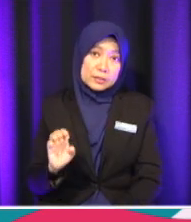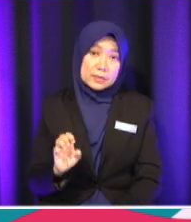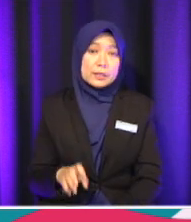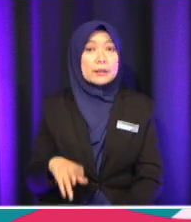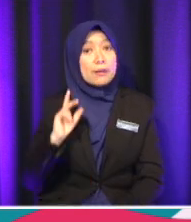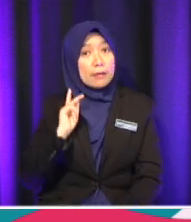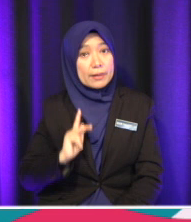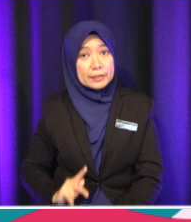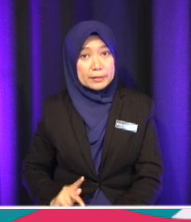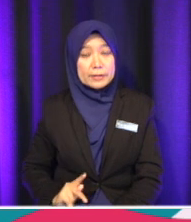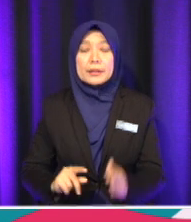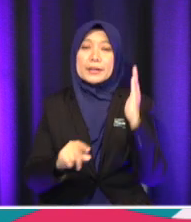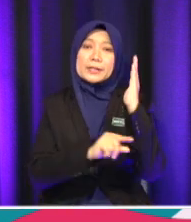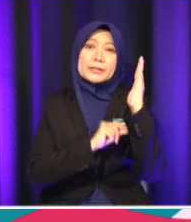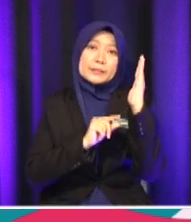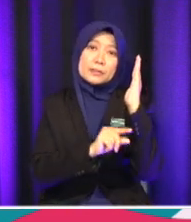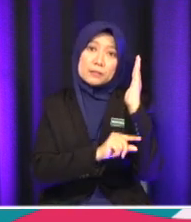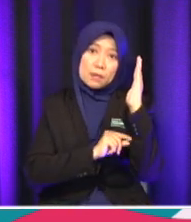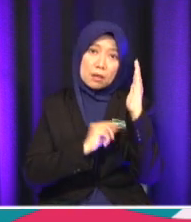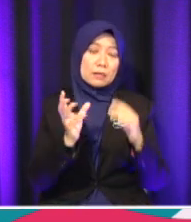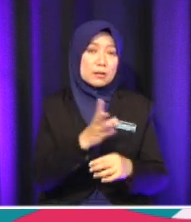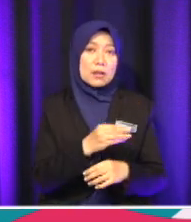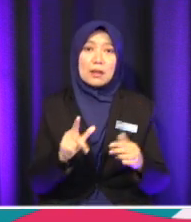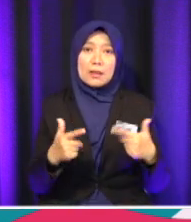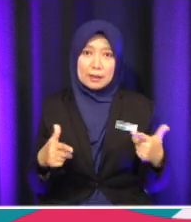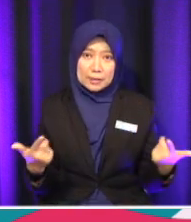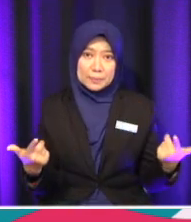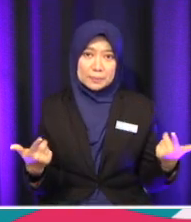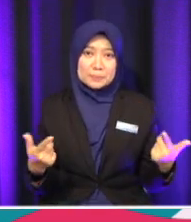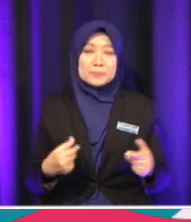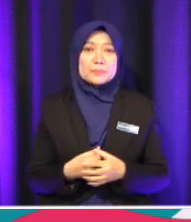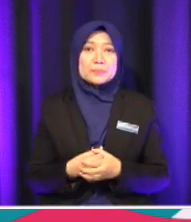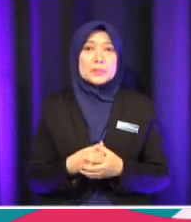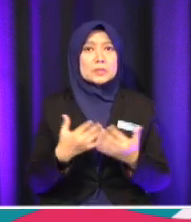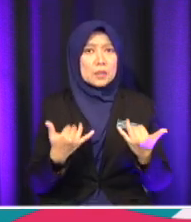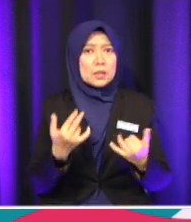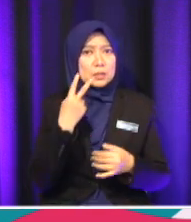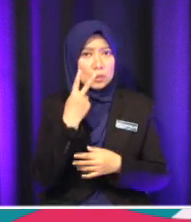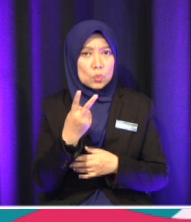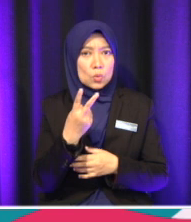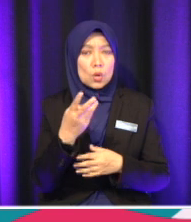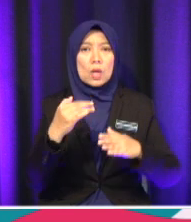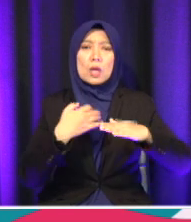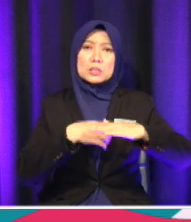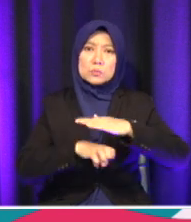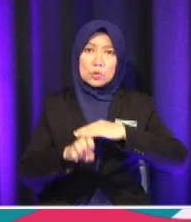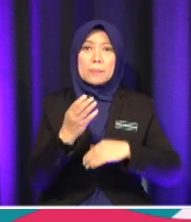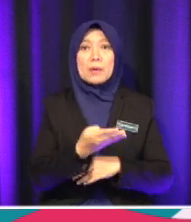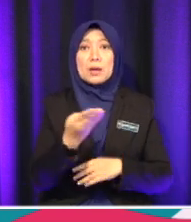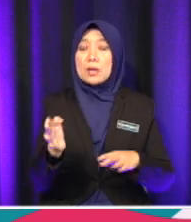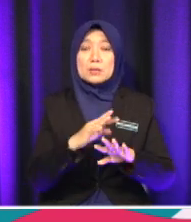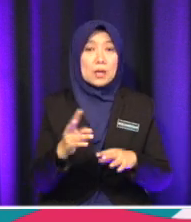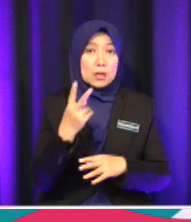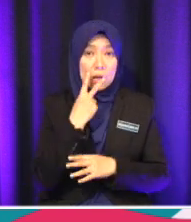keluaran getah dan sebagainya Oke seterusnya deh kita lihat kepada komposisi export barang tak nampak